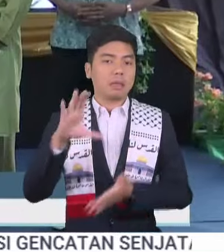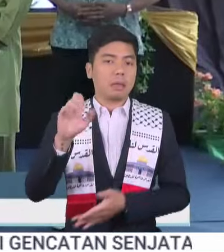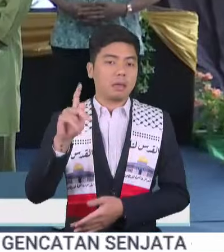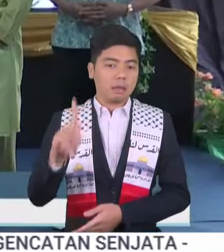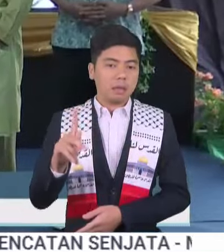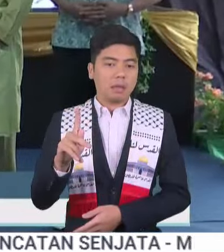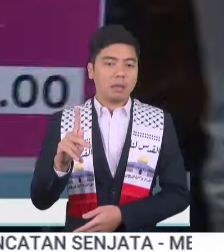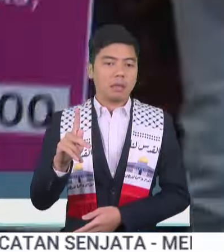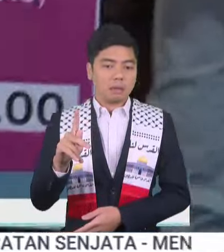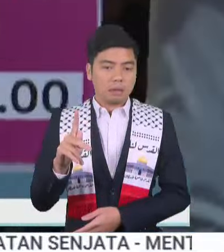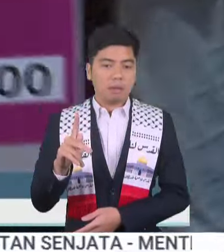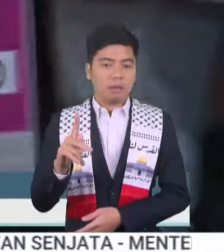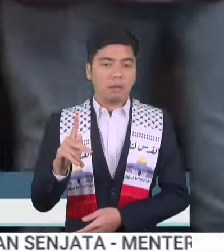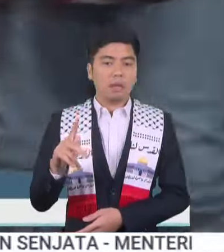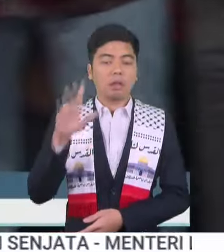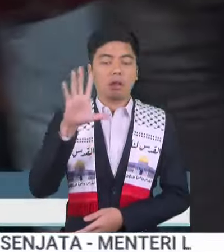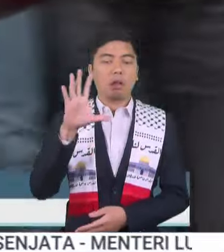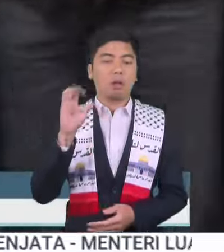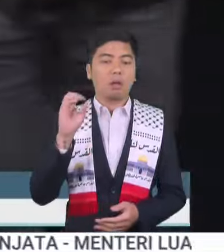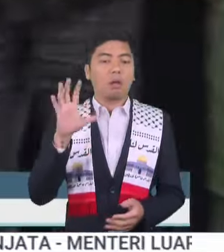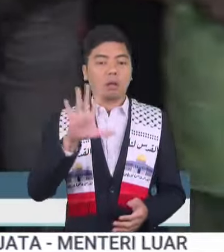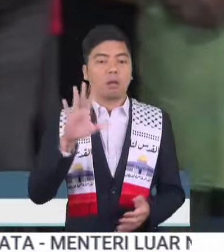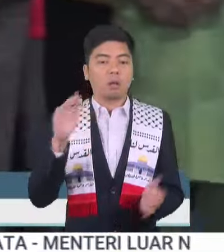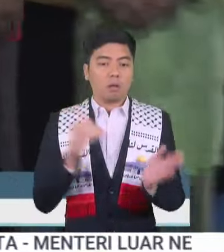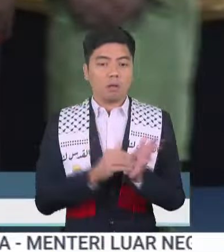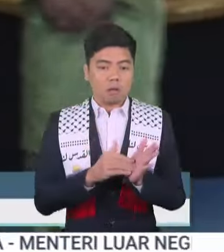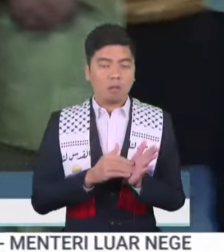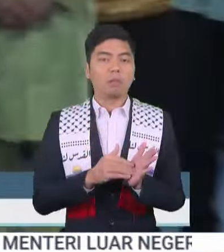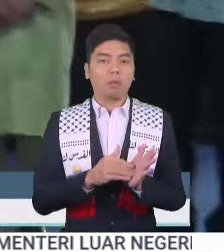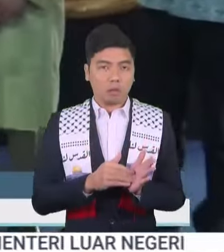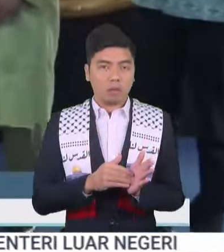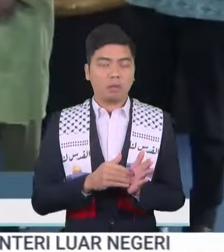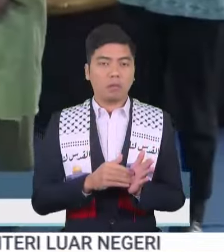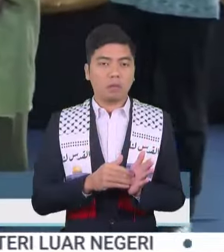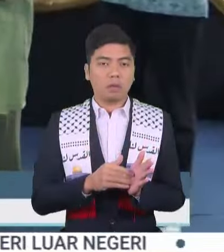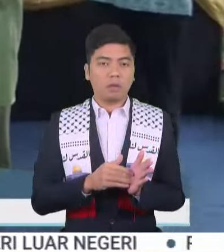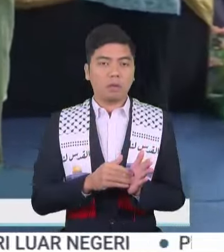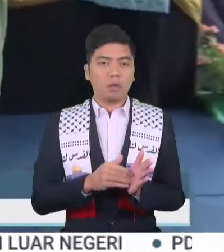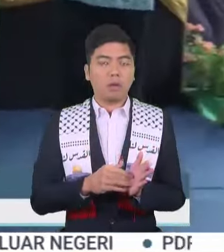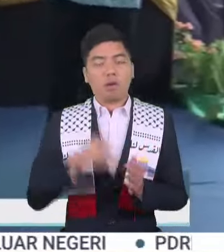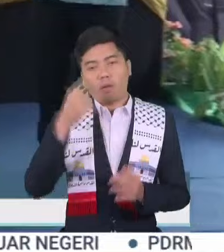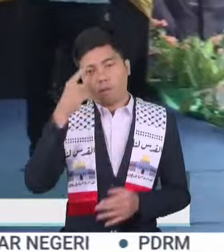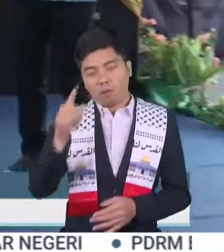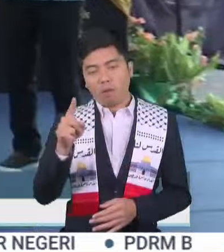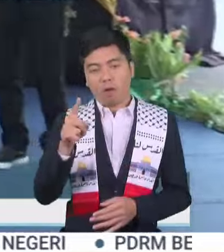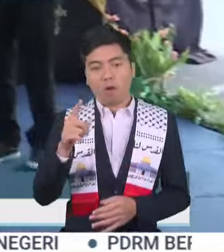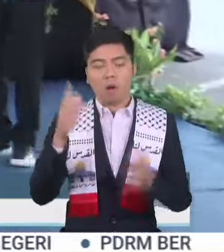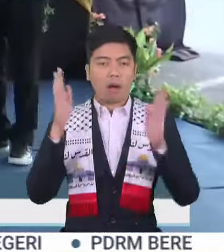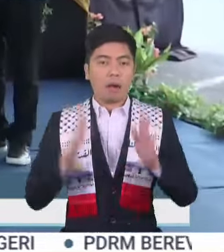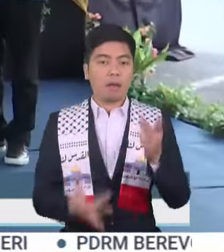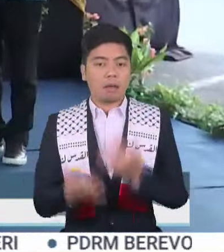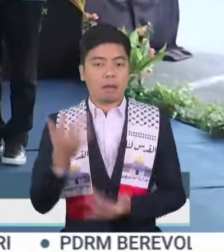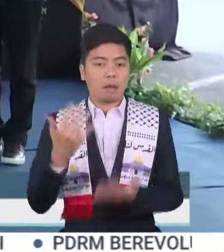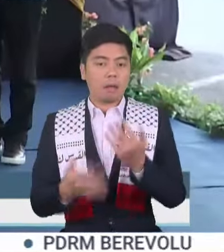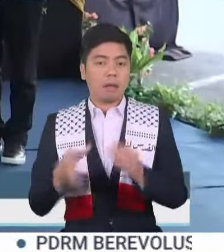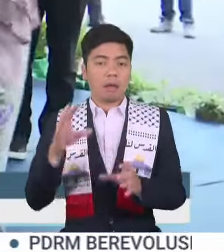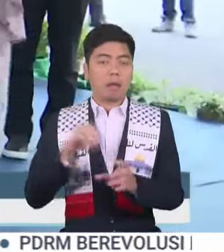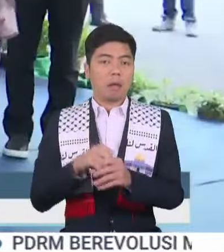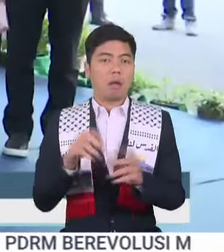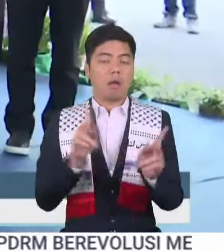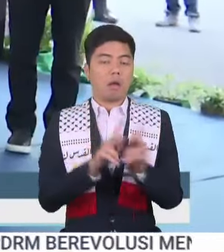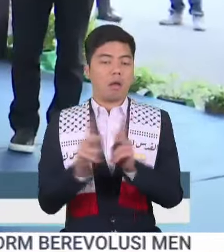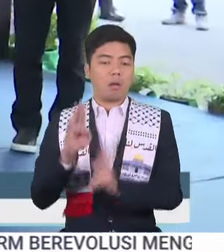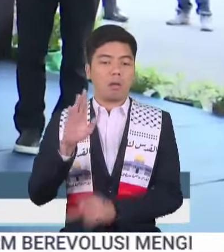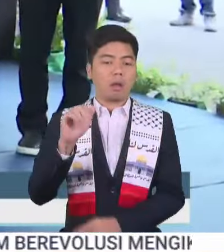sumbangan GSC dan Yumi Nasha Integrated Logistics Berhad kepada mangsa kebakaran di Kampung Bakalau